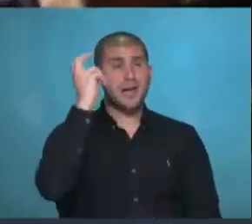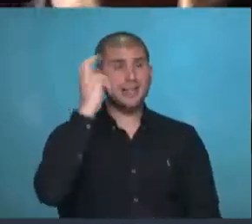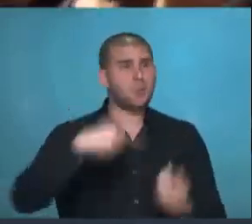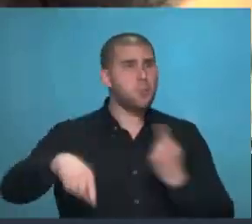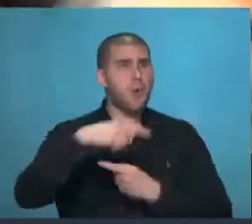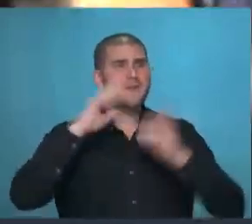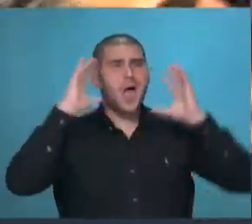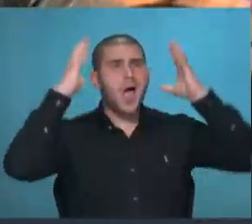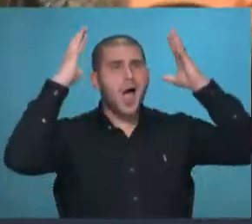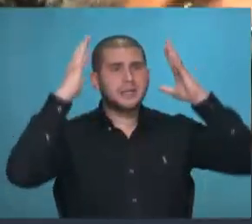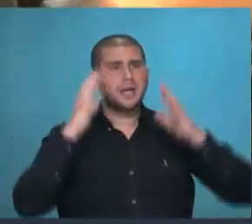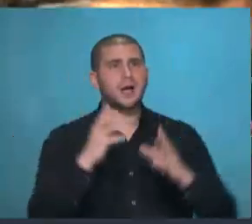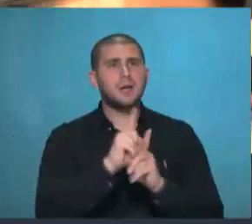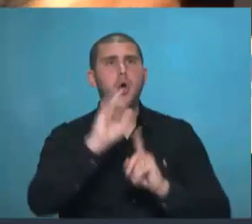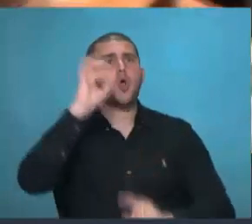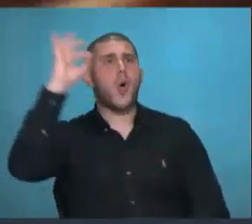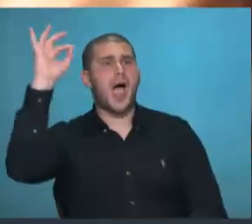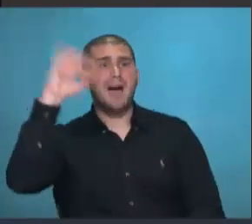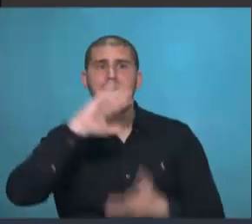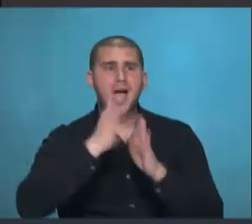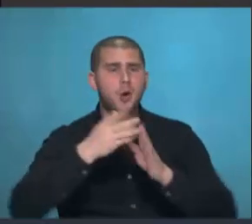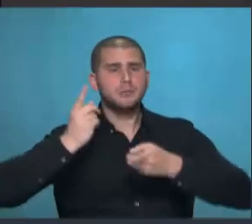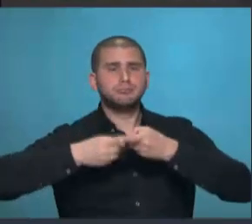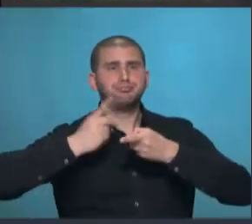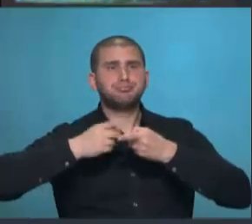מוקף בהרצה, סופרסטאר, הכל מתוקתק.